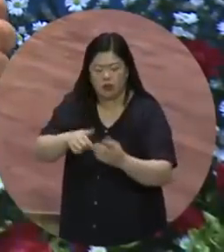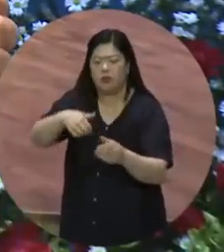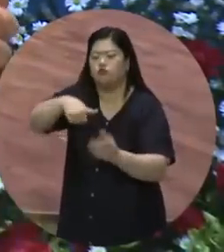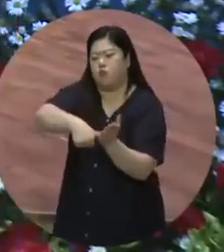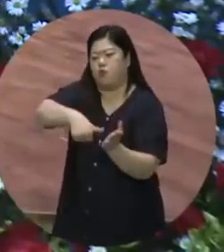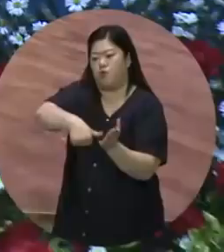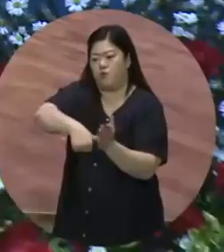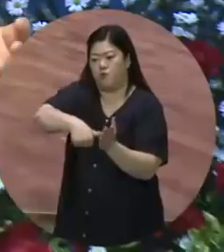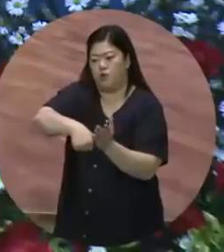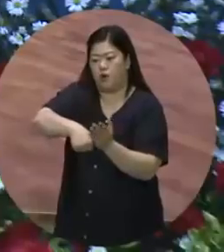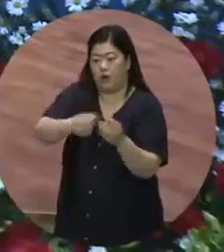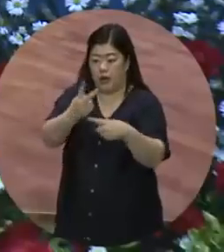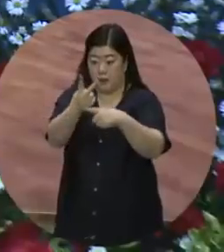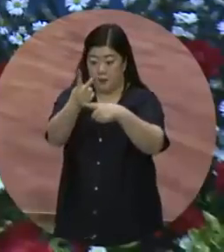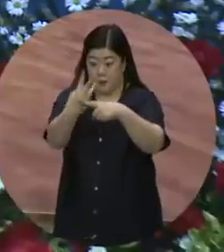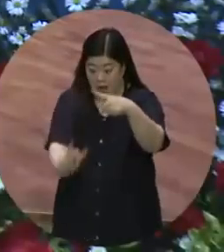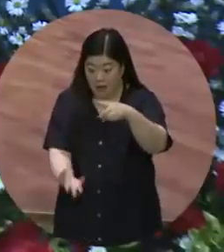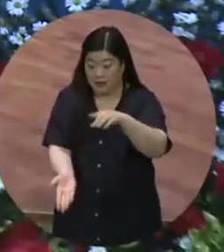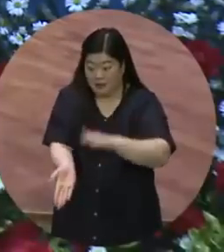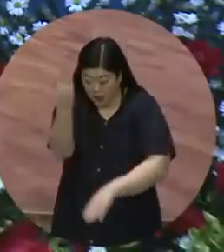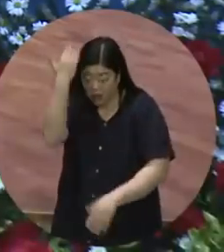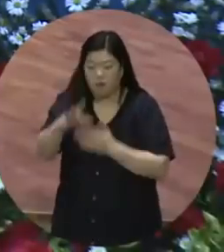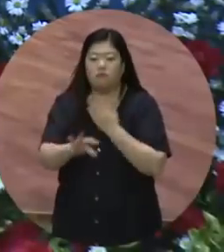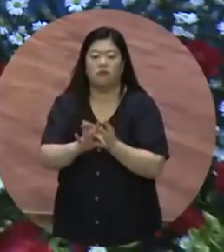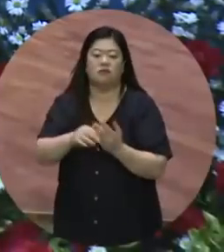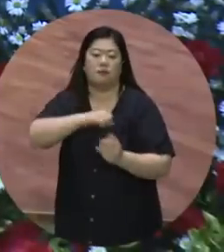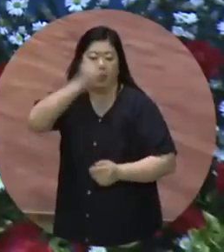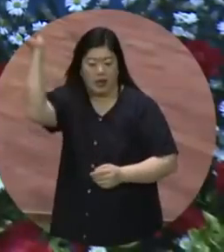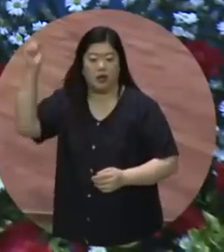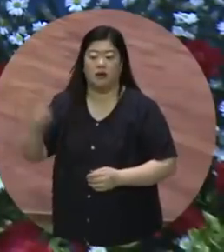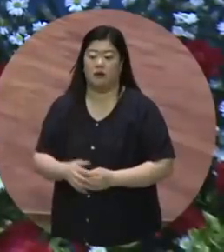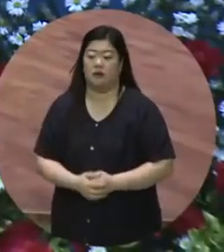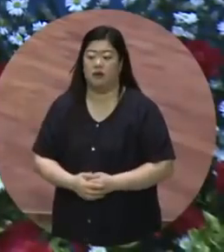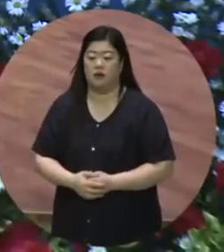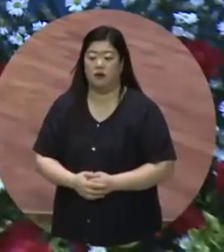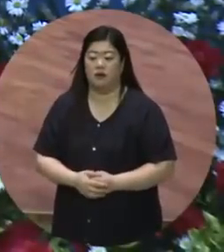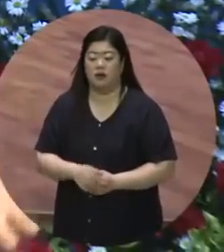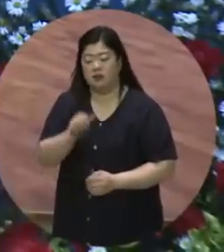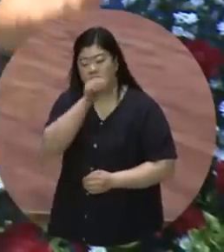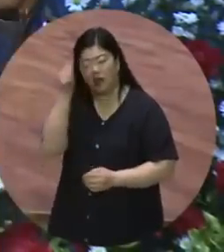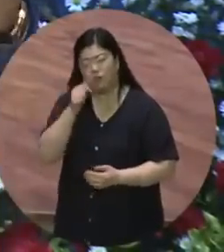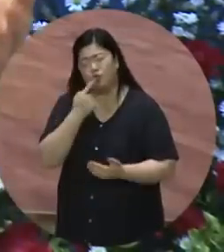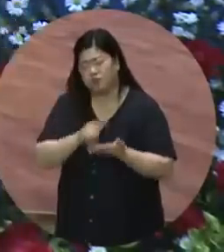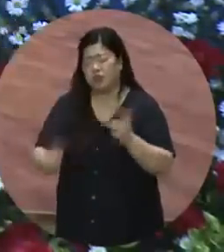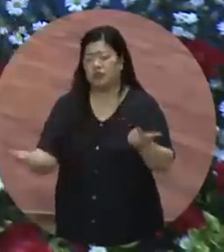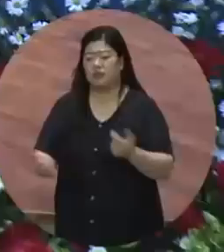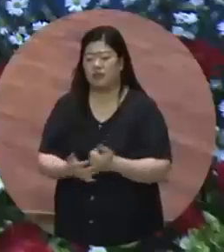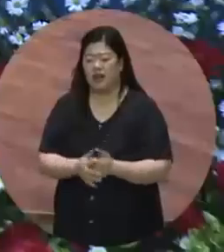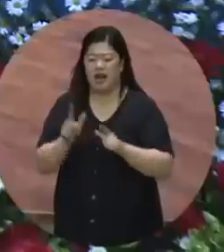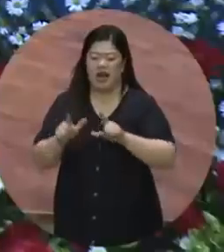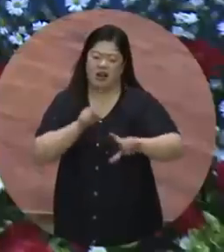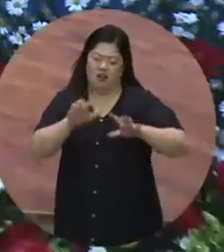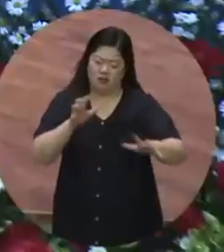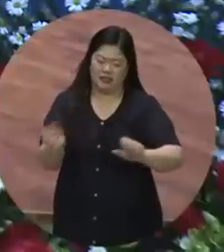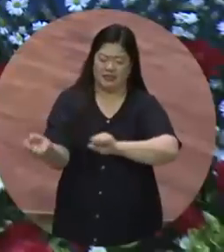중직자 시대의 현장 사령관대라고. 아멘. 현장에서 복음 증거하는 사령관대라고 세워놨는데 이게